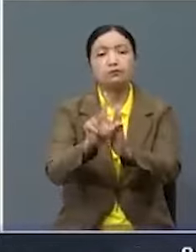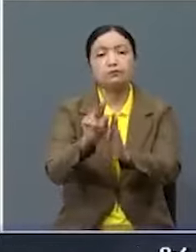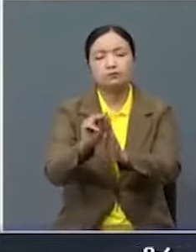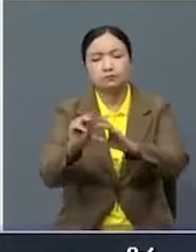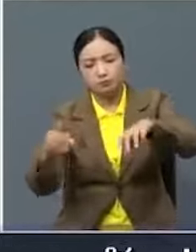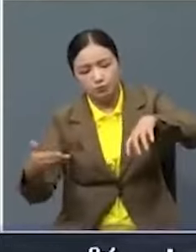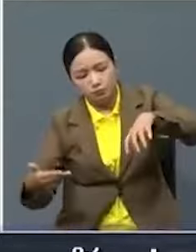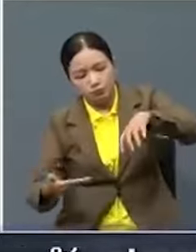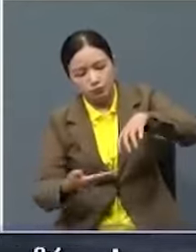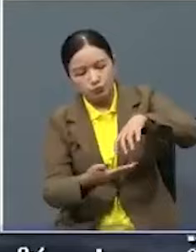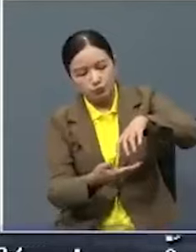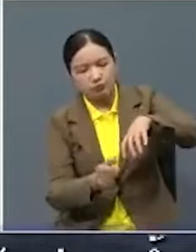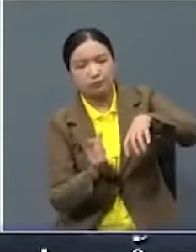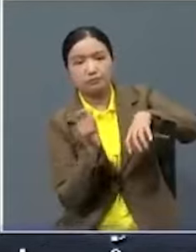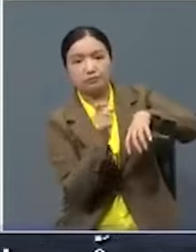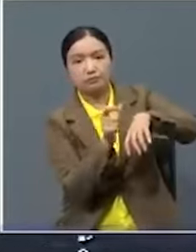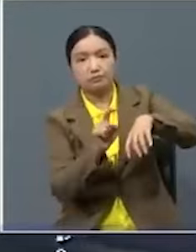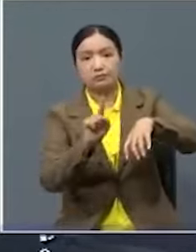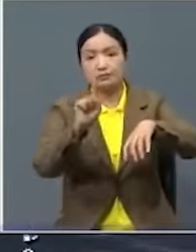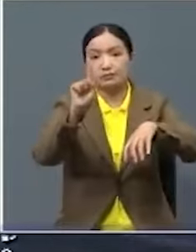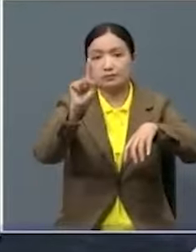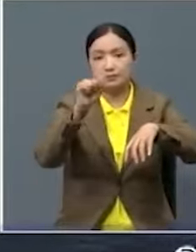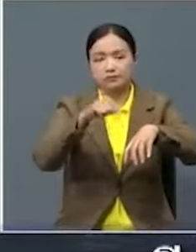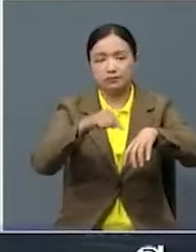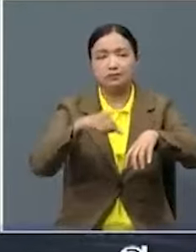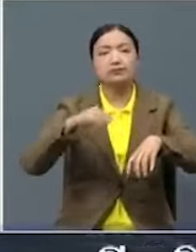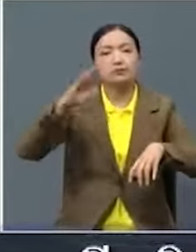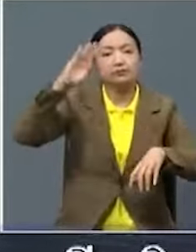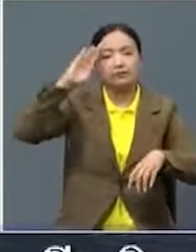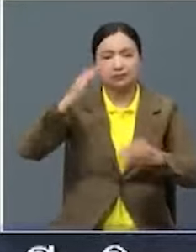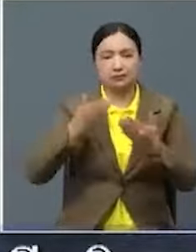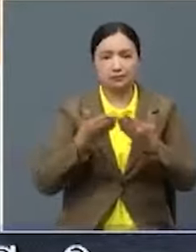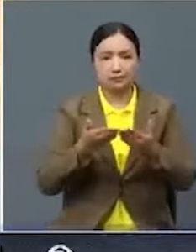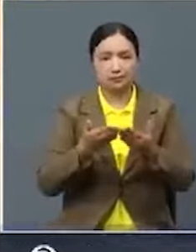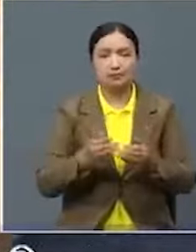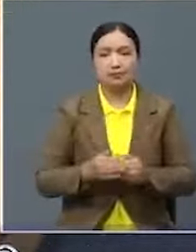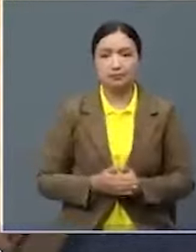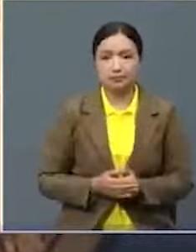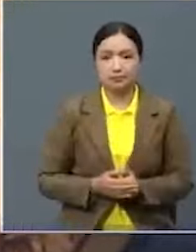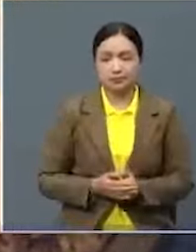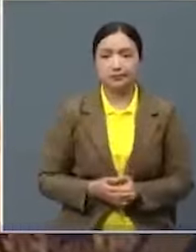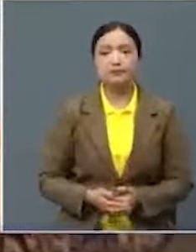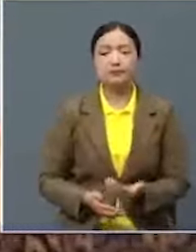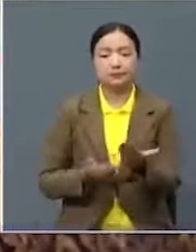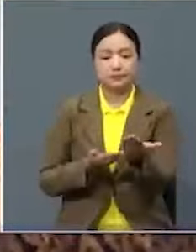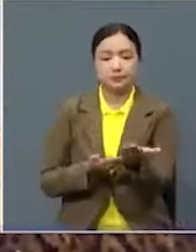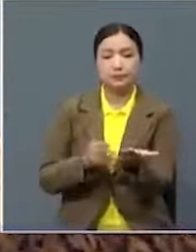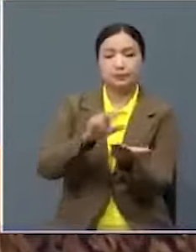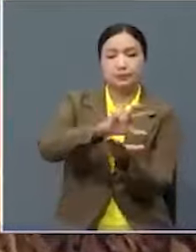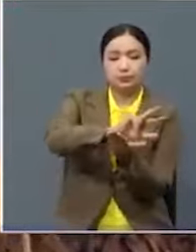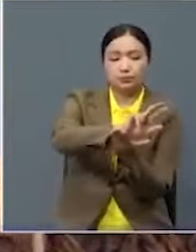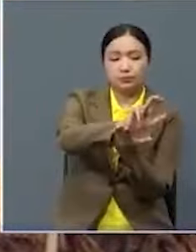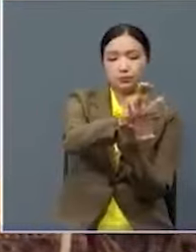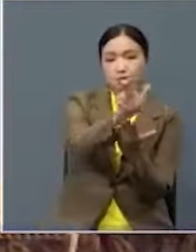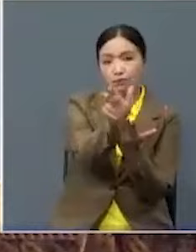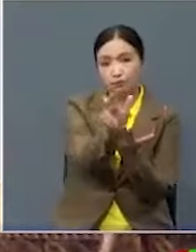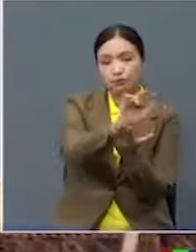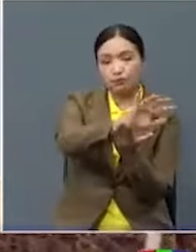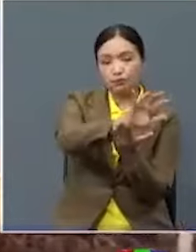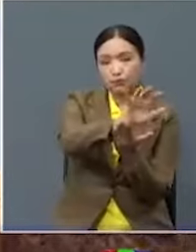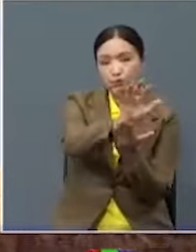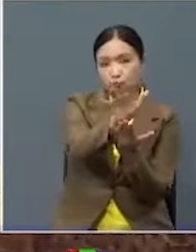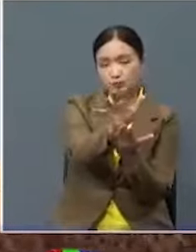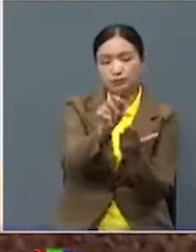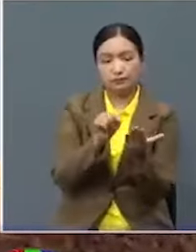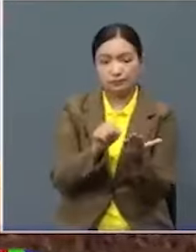จอดอู่หมายเลข1อู่ทหารเรือธนบุรีกรมอู่ทหารเรือสำหรับเรือพระที่นั่งอนันตนาคราชจัดสร้างขึ้นครั้งแรก